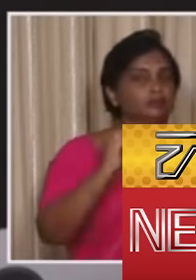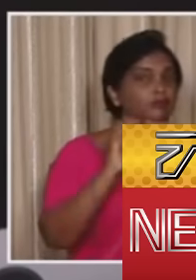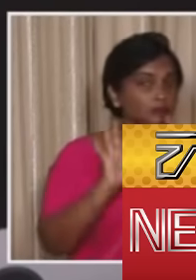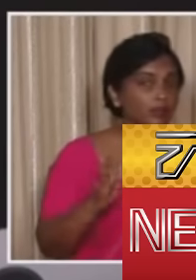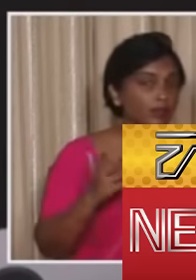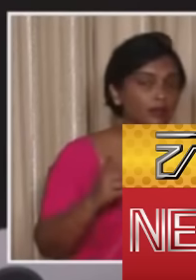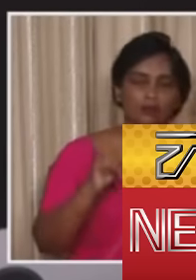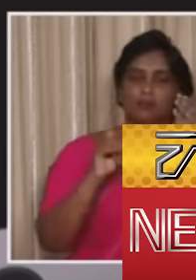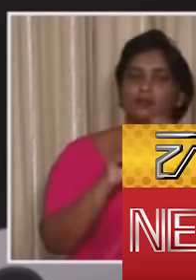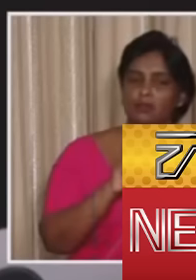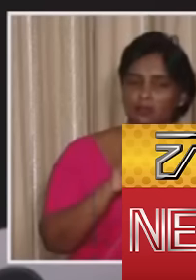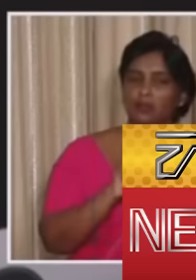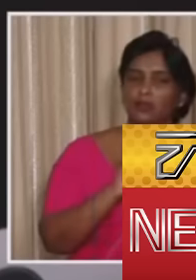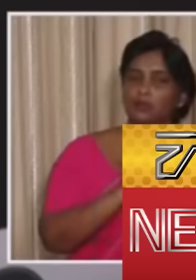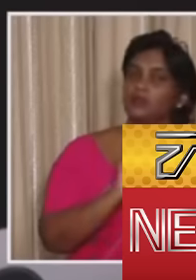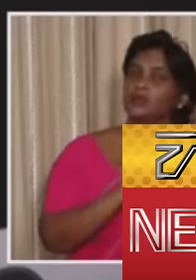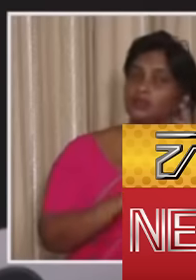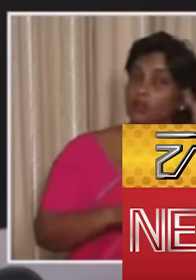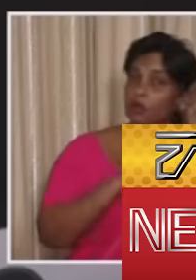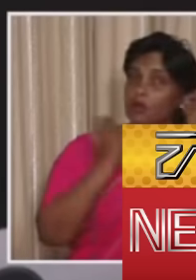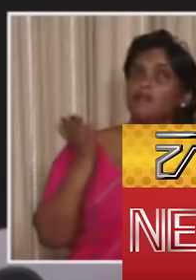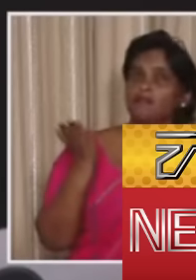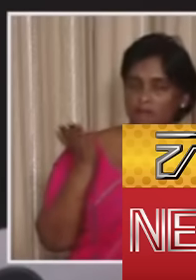තීරණය කරන්නේ. ගරු සභාපතිතුමනි ලෝකේ තිබුණා